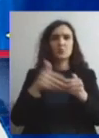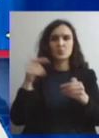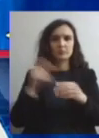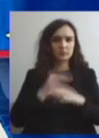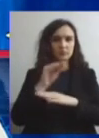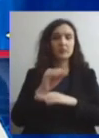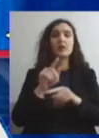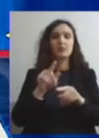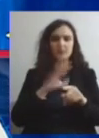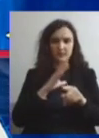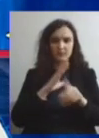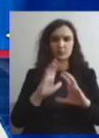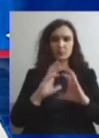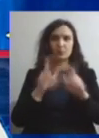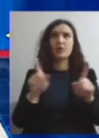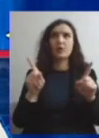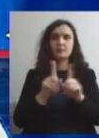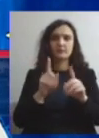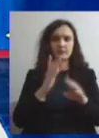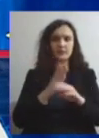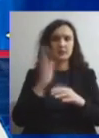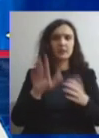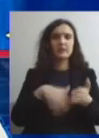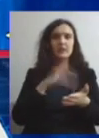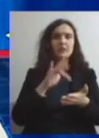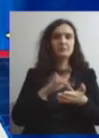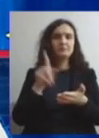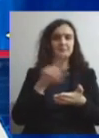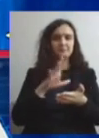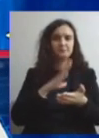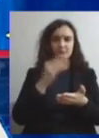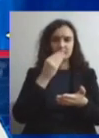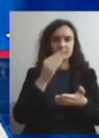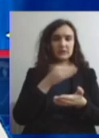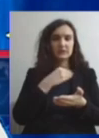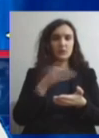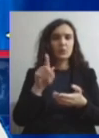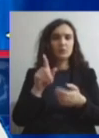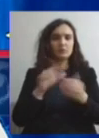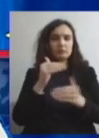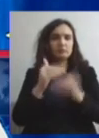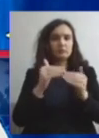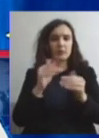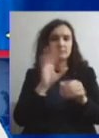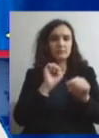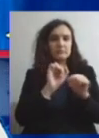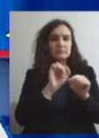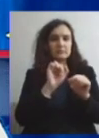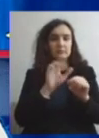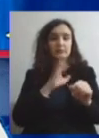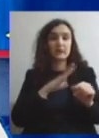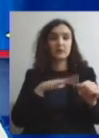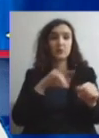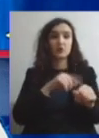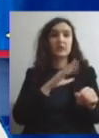მაგალითებიც მსოფლიოში არსებობს, ისეთი ქვეყნები, რომლებსაც ჰქონდათ საუკეთესო მონაცემები და რაღაც პერიოდის მანძილზე საქართველოში იყვნენ